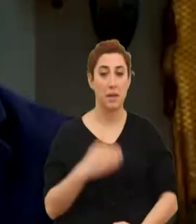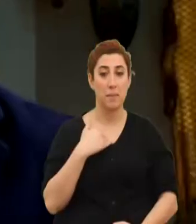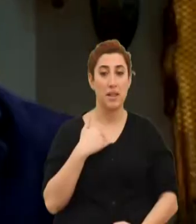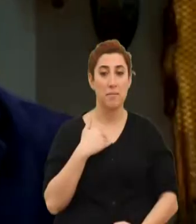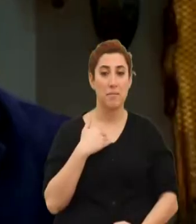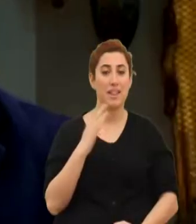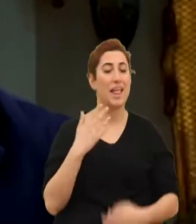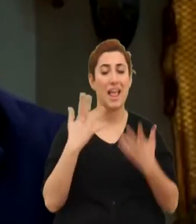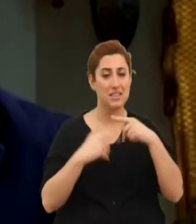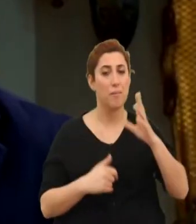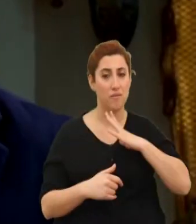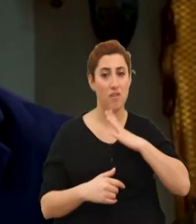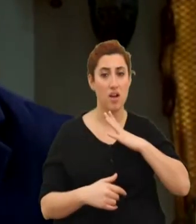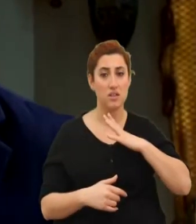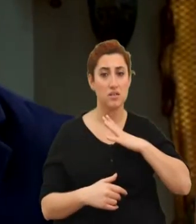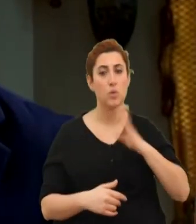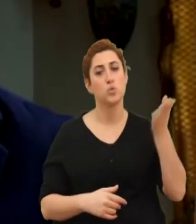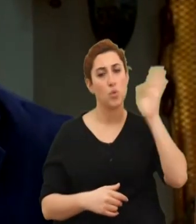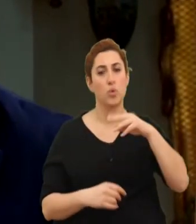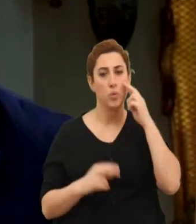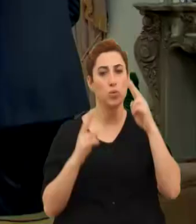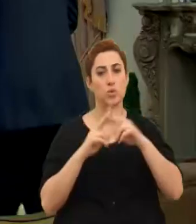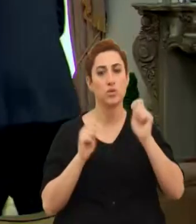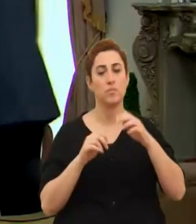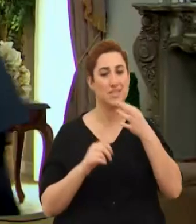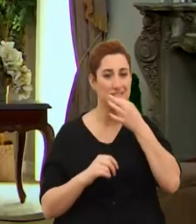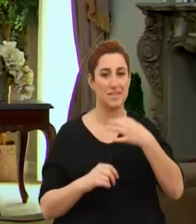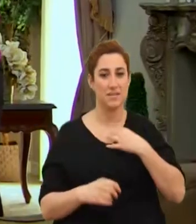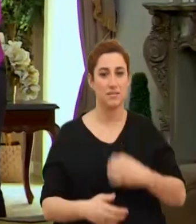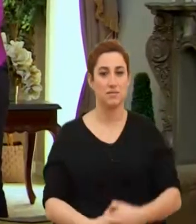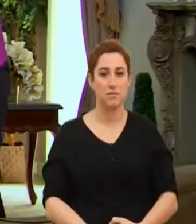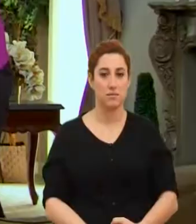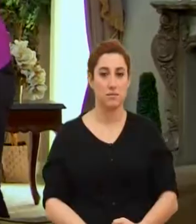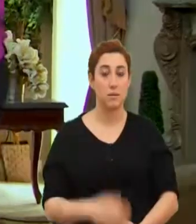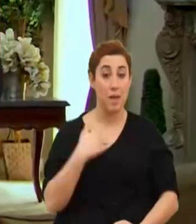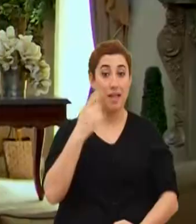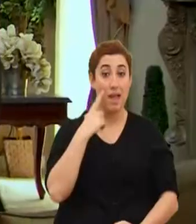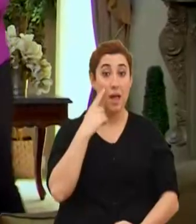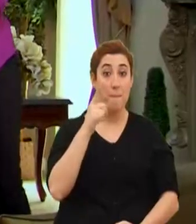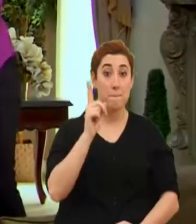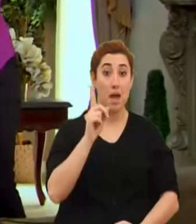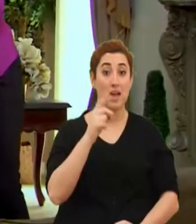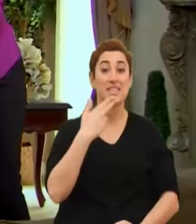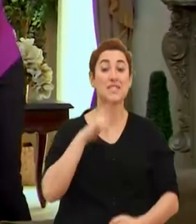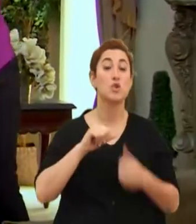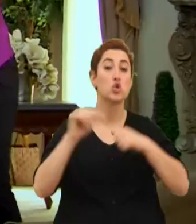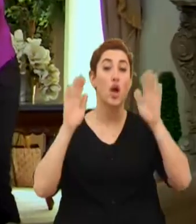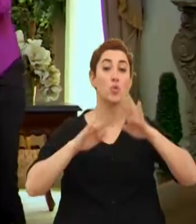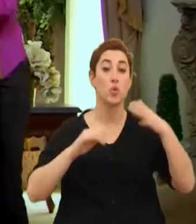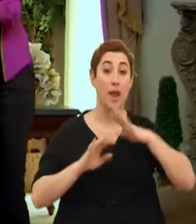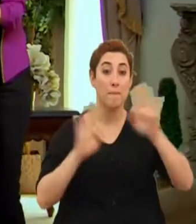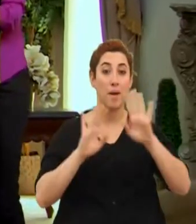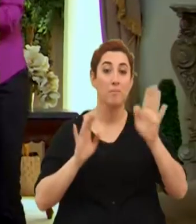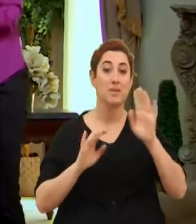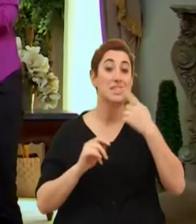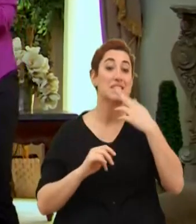Benimle her ne hesabınız varsa sonra görürsünüz. Müsaadenizle. Şuna baba. Kızımdan uzak dur, Allah, tamam